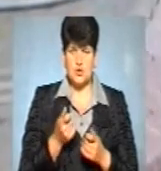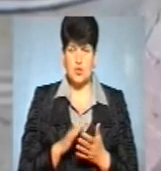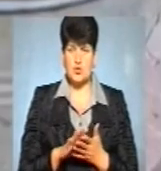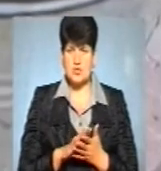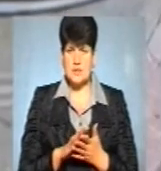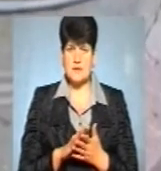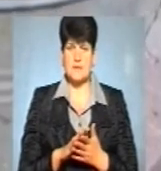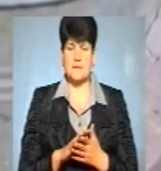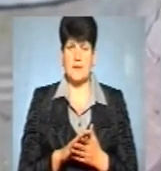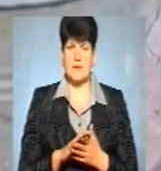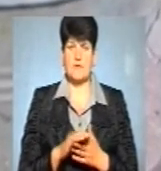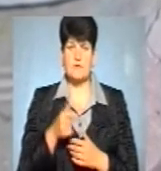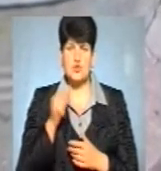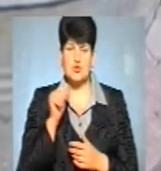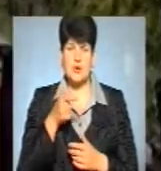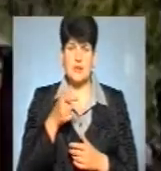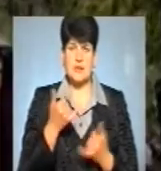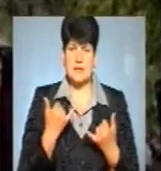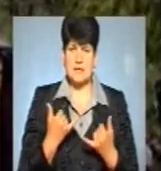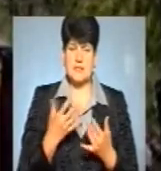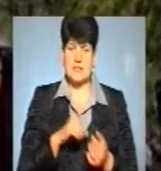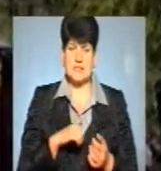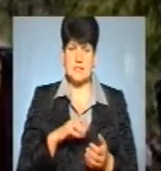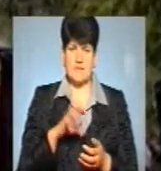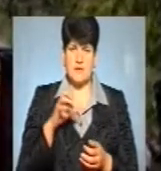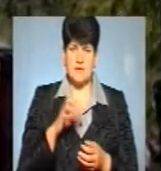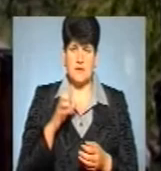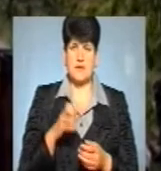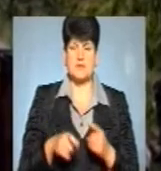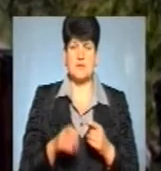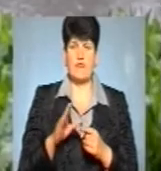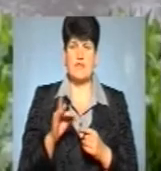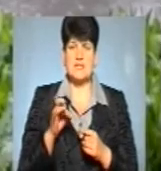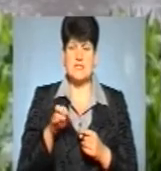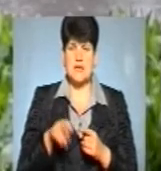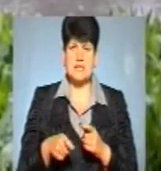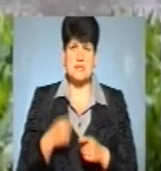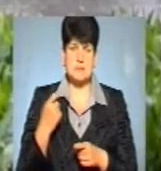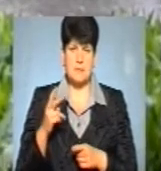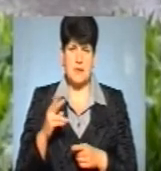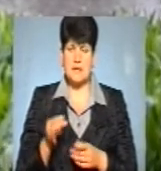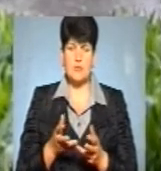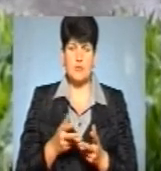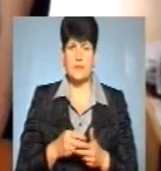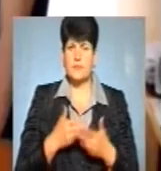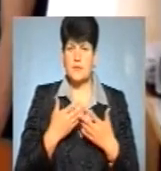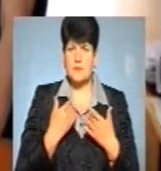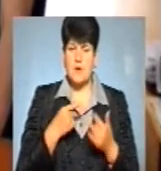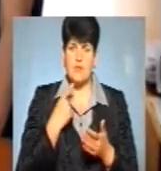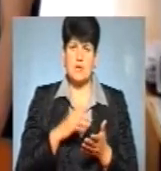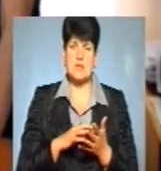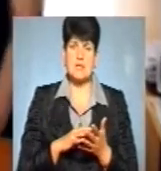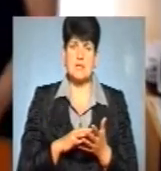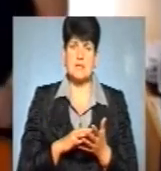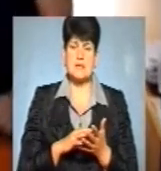коли вже від вчора, нині то вже сам викачує. У Вістрі збитків через паводок на Дністрі також не підрахували, каже секретарка сільради